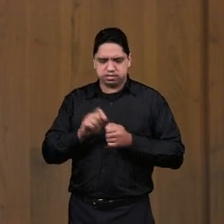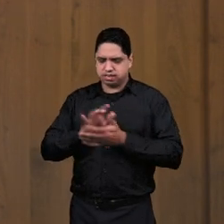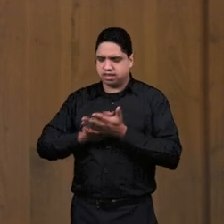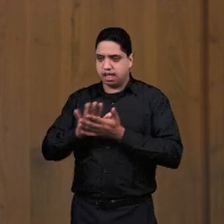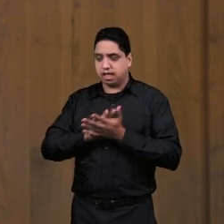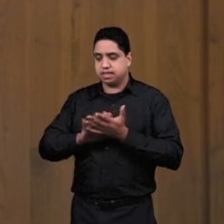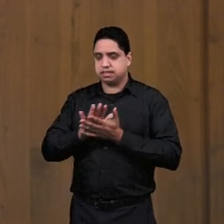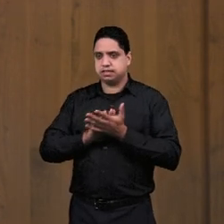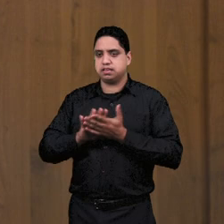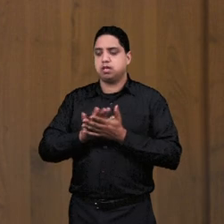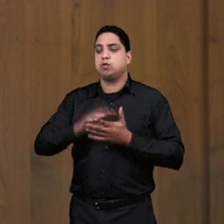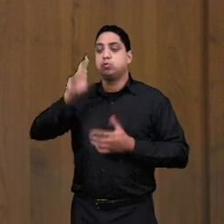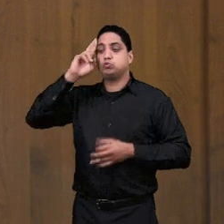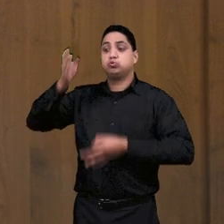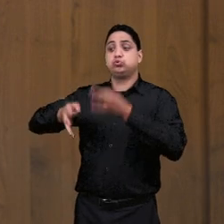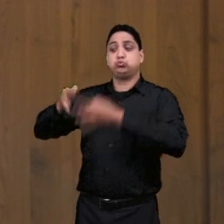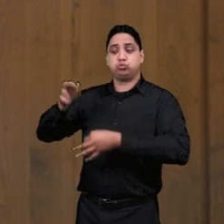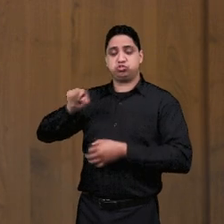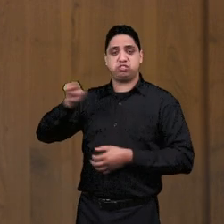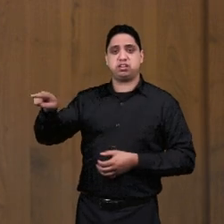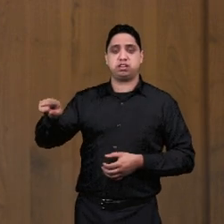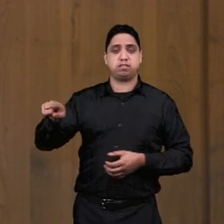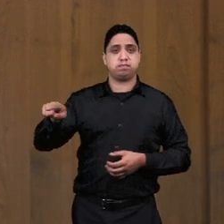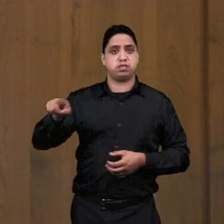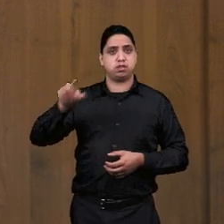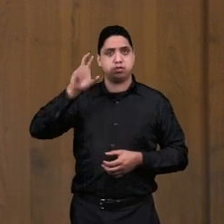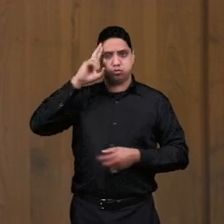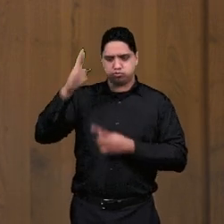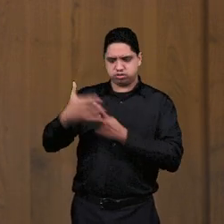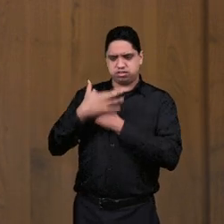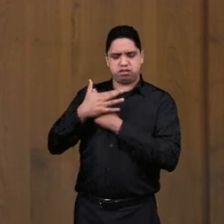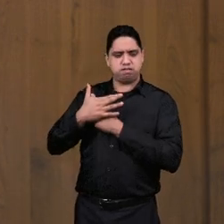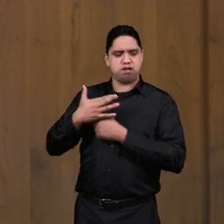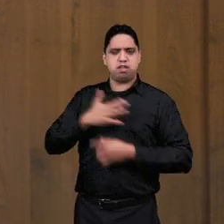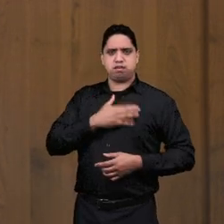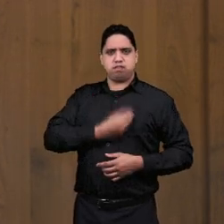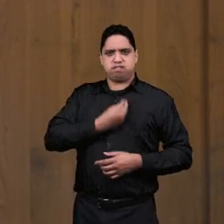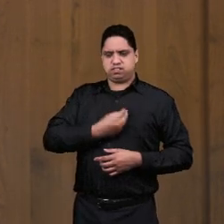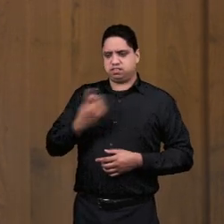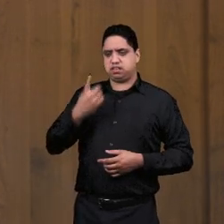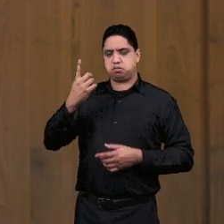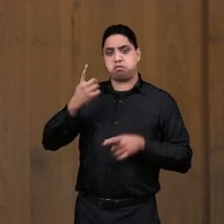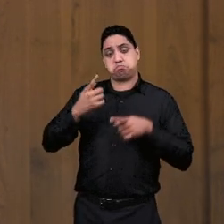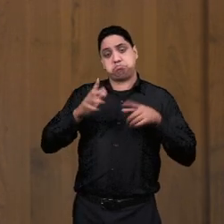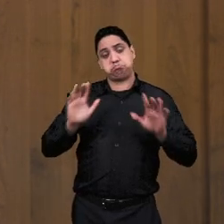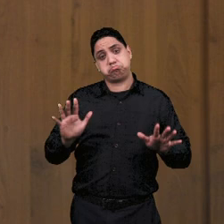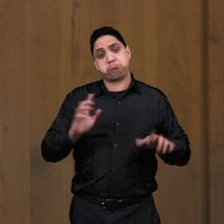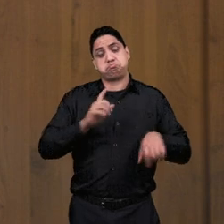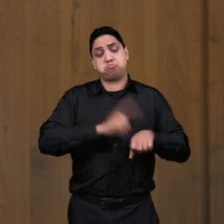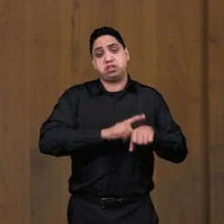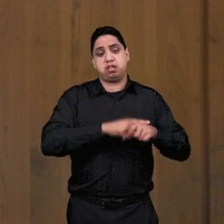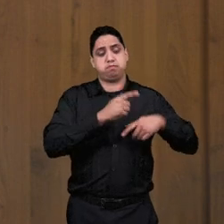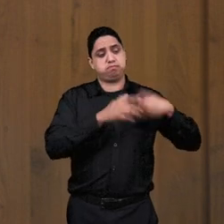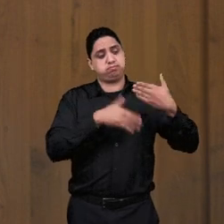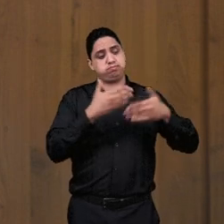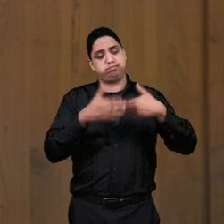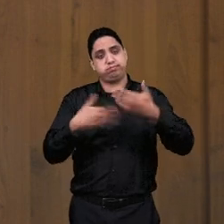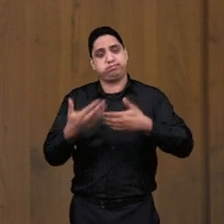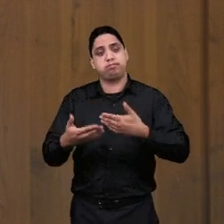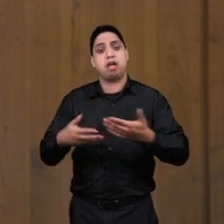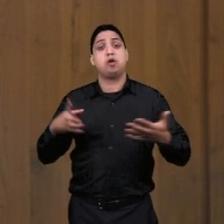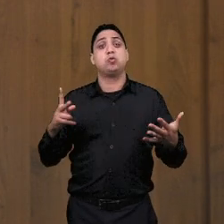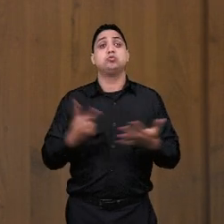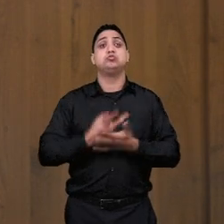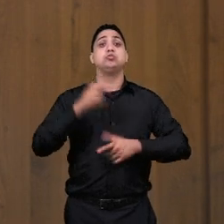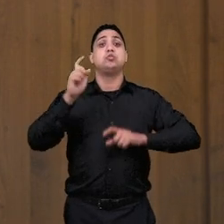allait faire le jugement. C'est le Seigneur qui allait le défendre. Mais après quelques jours, qu'est-ce qui s'est passé? Le Seigneur a donné la victoire